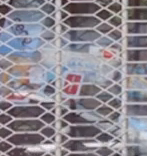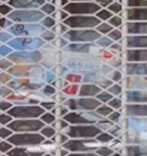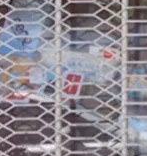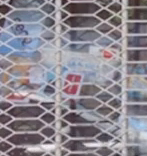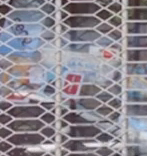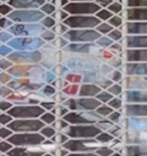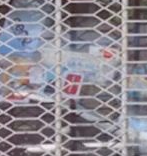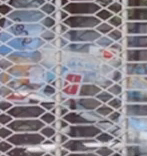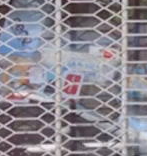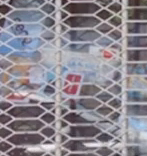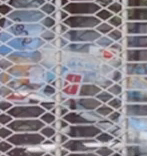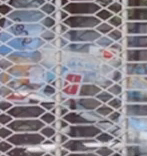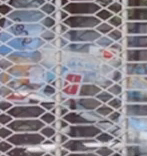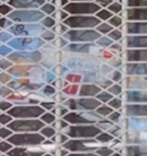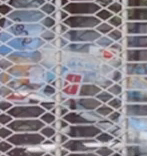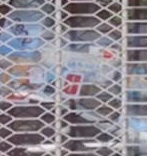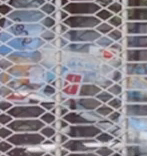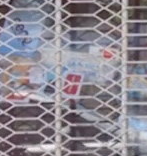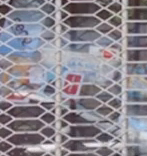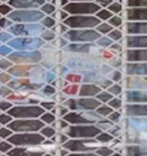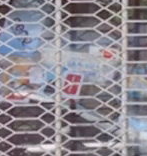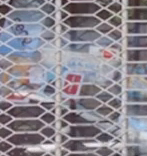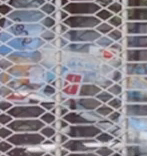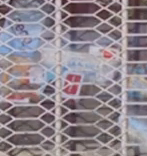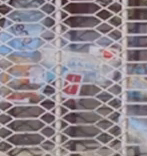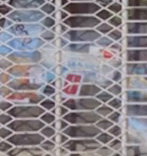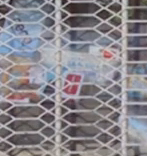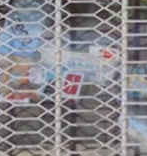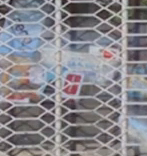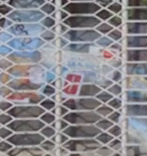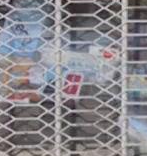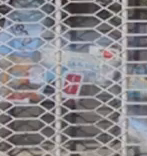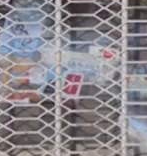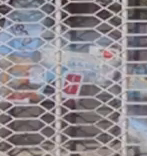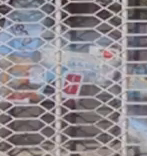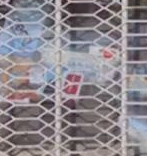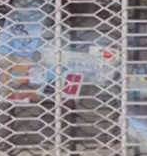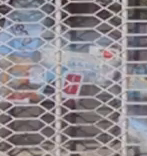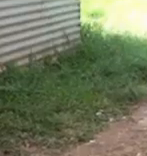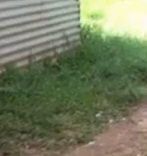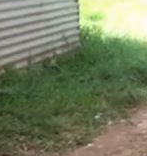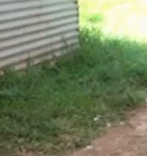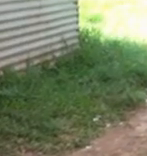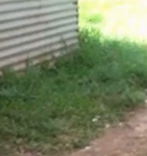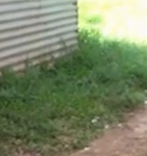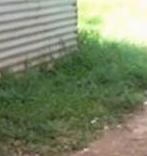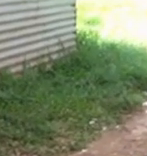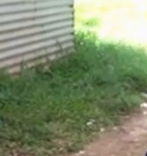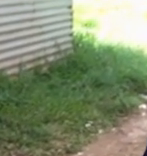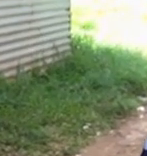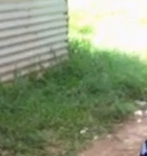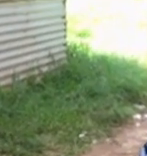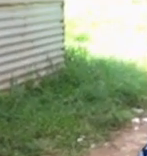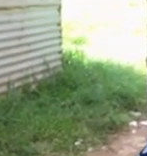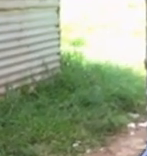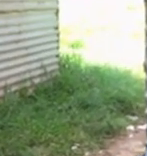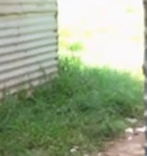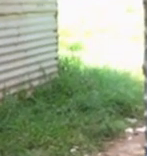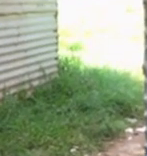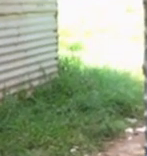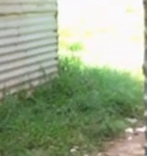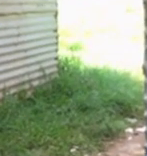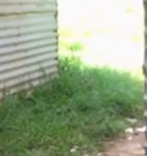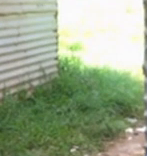Sharma. बिहार में रेडियो पीजी टू हमेशा सुनता हूँ, जो रेडियो पीजी टू देश का धड़कन। मेरा नाम चंद्रा है, मैं रकेती से